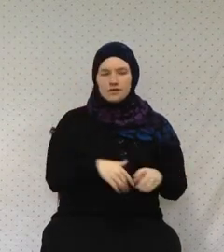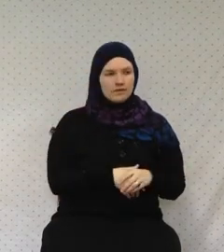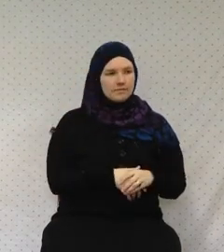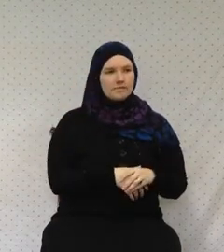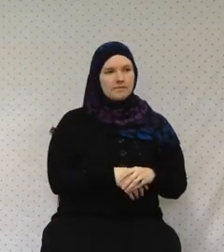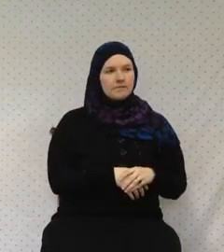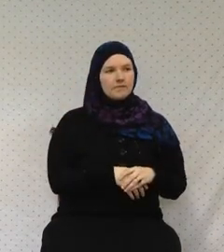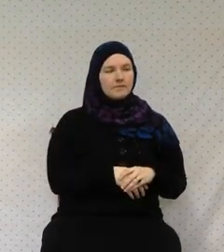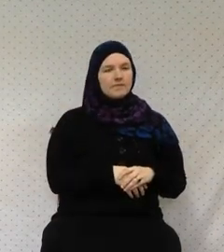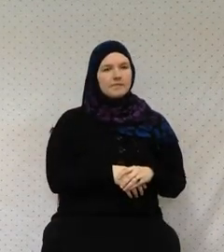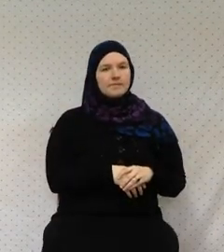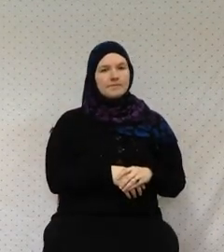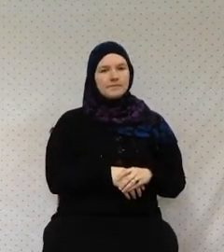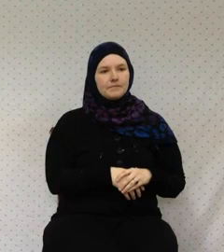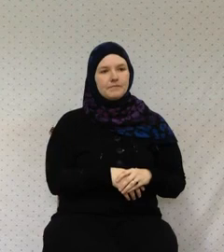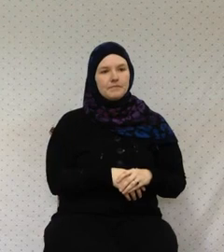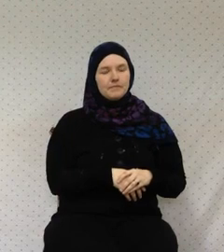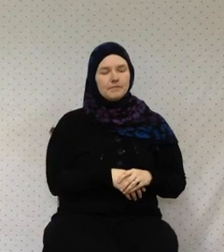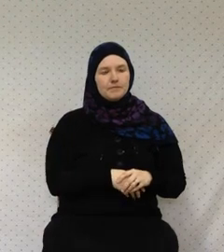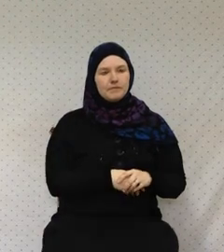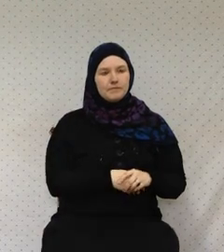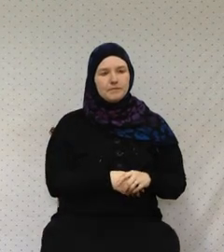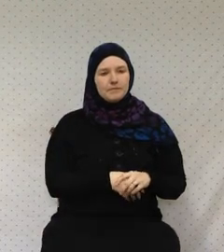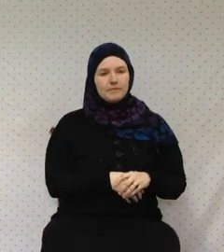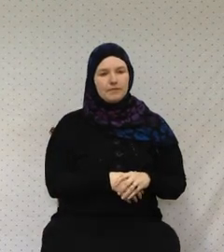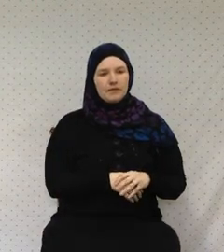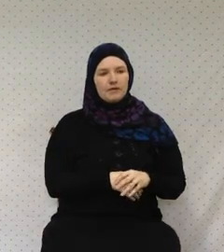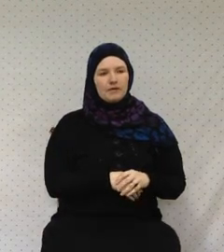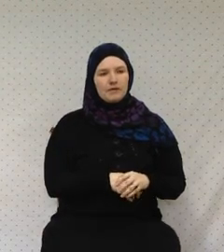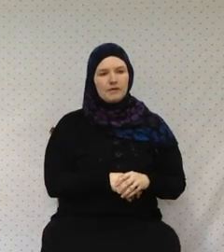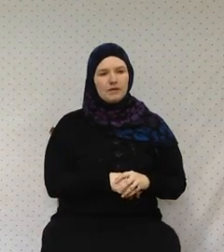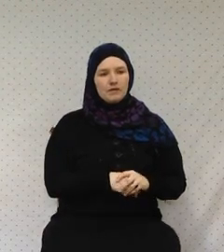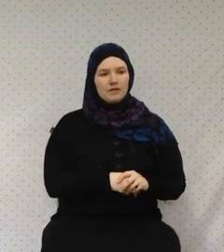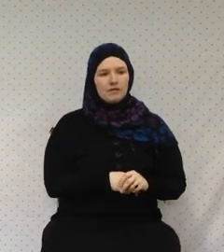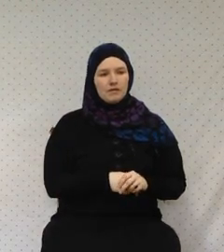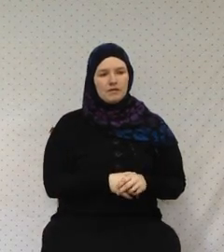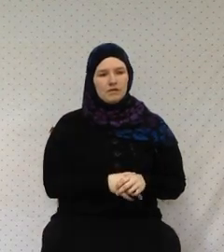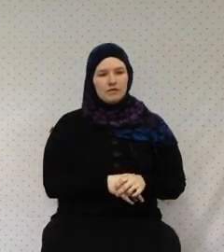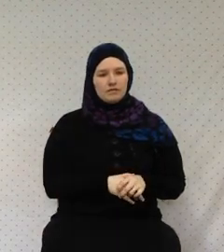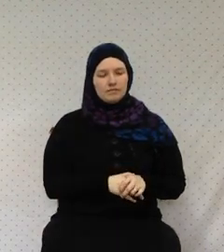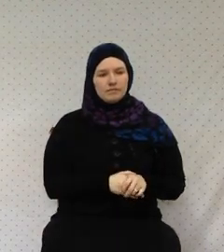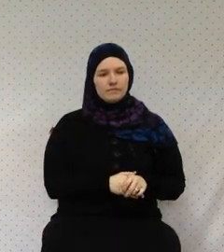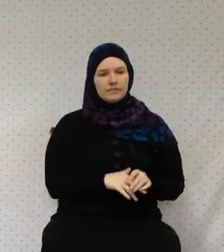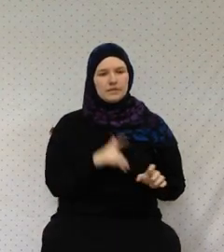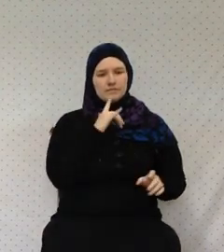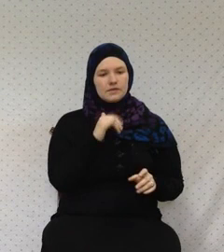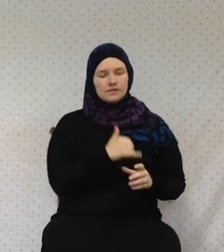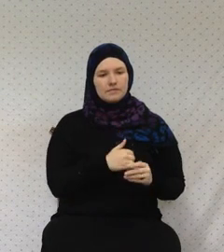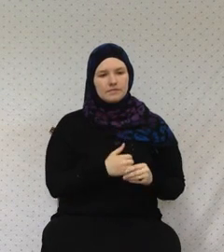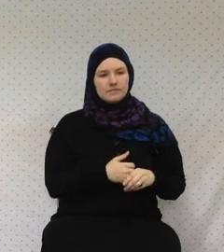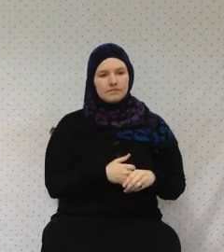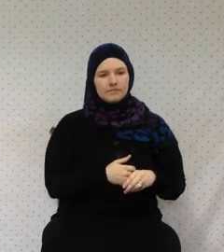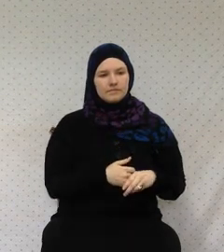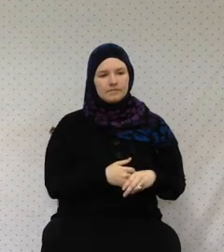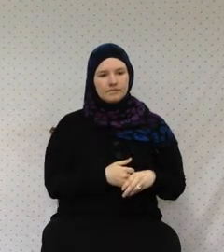وَيَأْتِ بِخَلْقٍ جَدِيدٍ. And He would bring a whole new creation. وَمَا ذَلِكَ عَلَى اللَّهِ